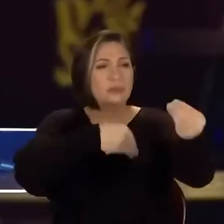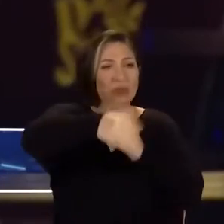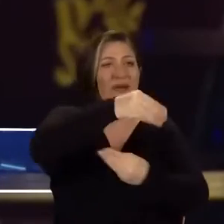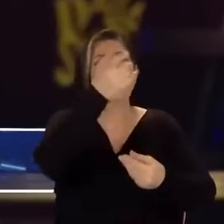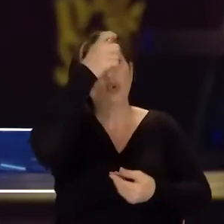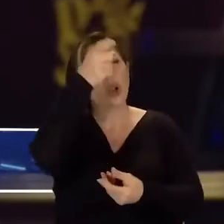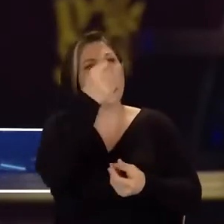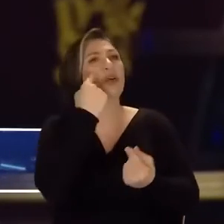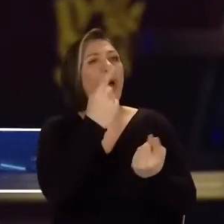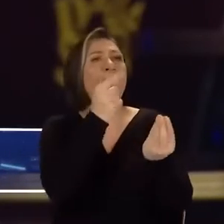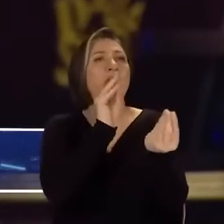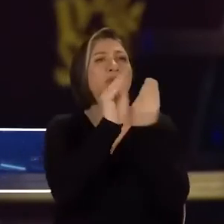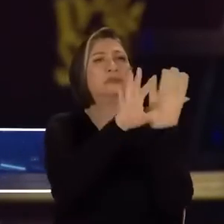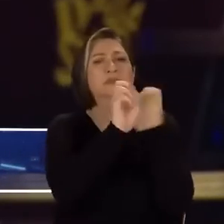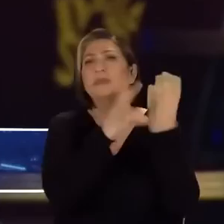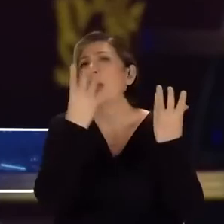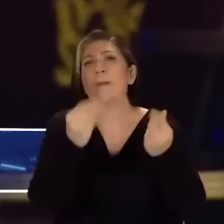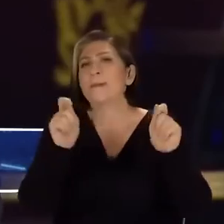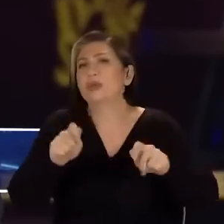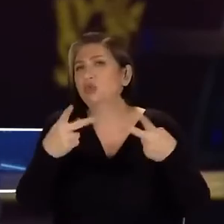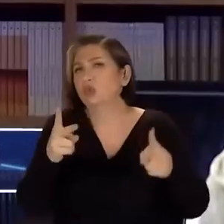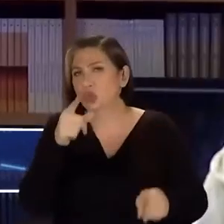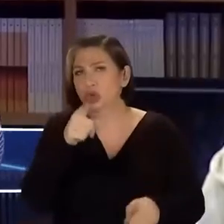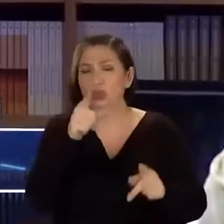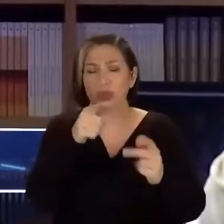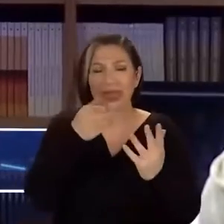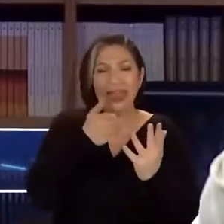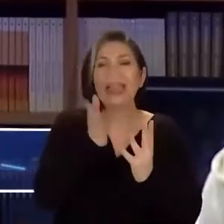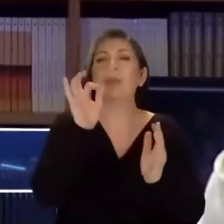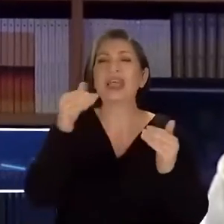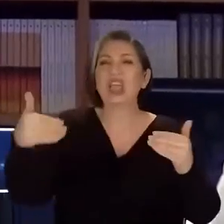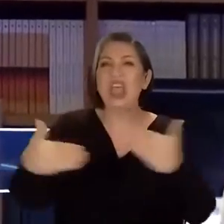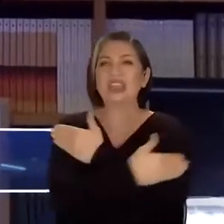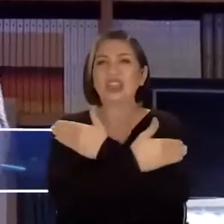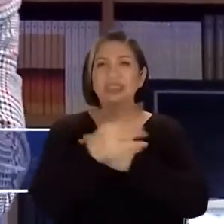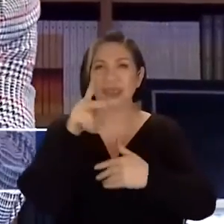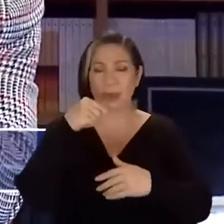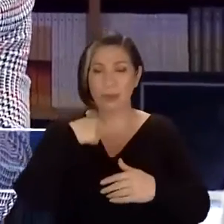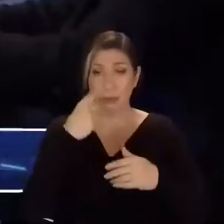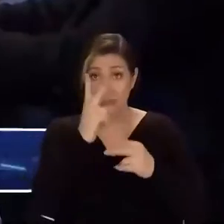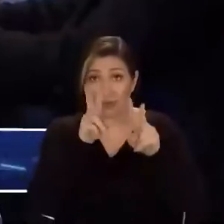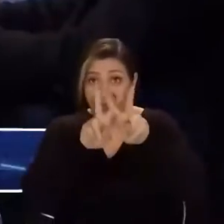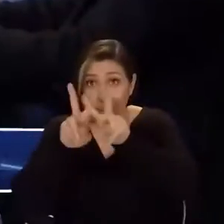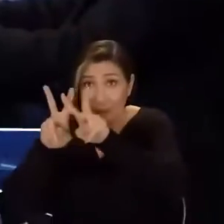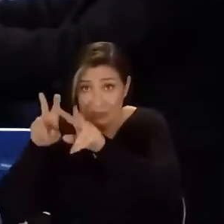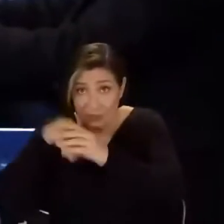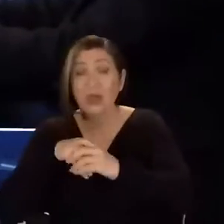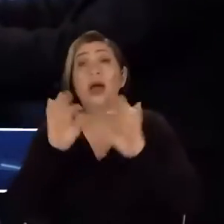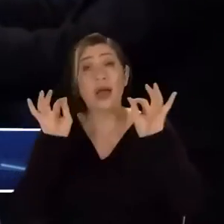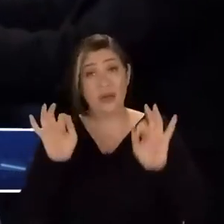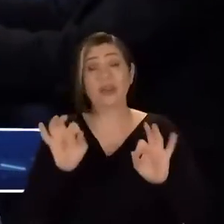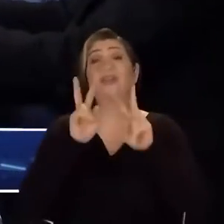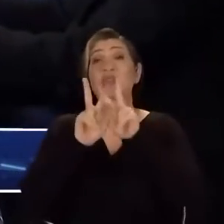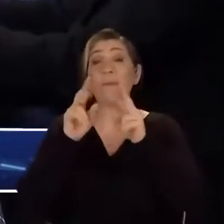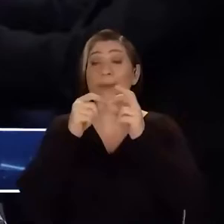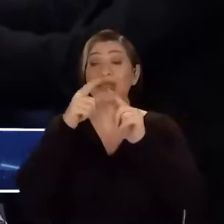birbirleri arasında değiş tokuş yapabiliyorsunuz. Bunu bizim sizin, işimiz bu geçiş sağlamanıza. Sizin web sitenizden mi yapıyorsunuz? Bizim web sitemizden yapıyorsunuz, evet.